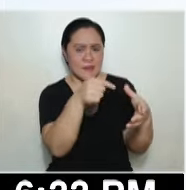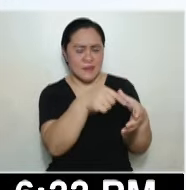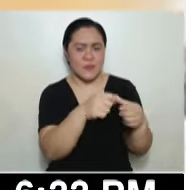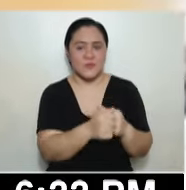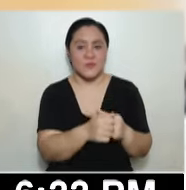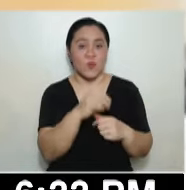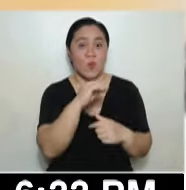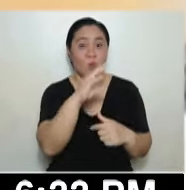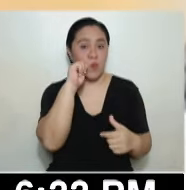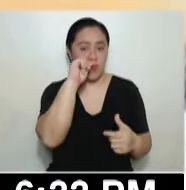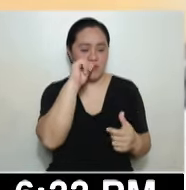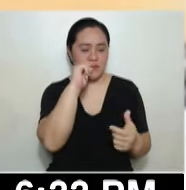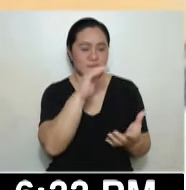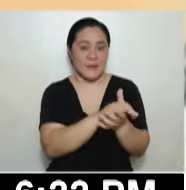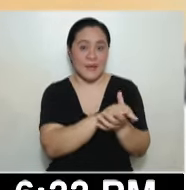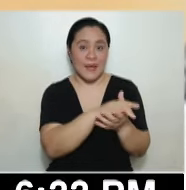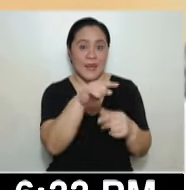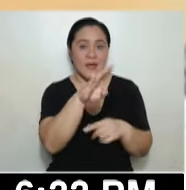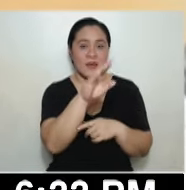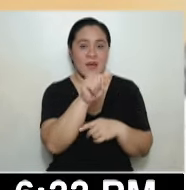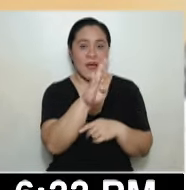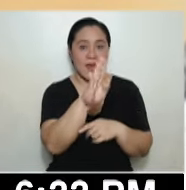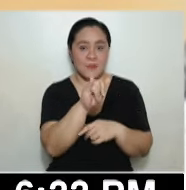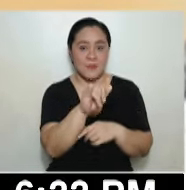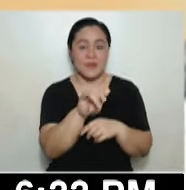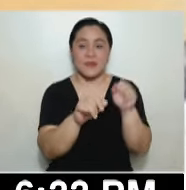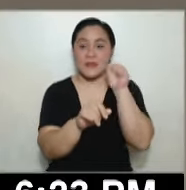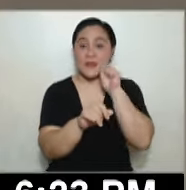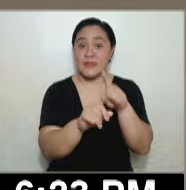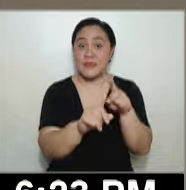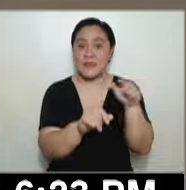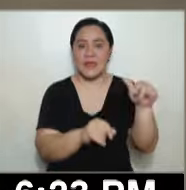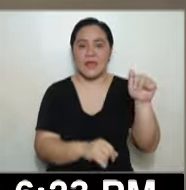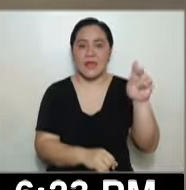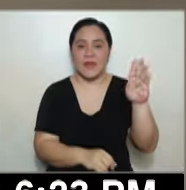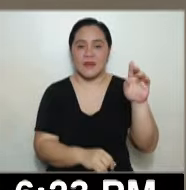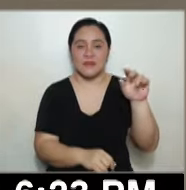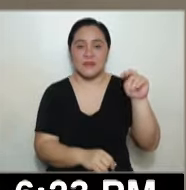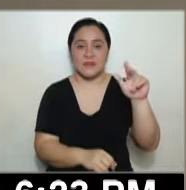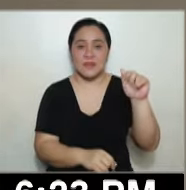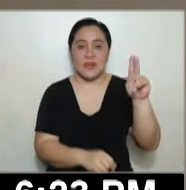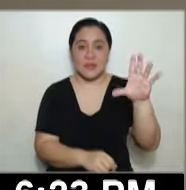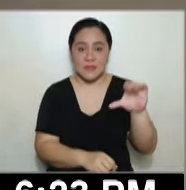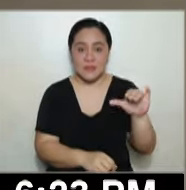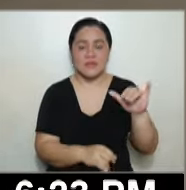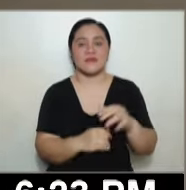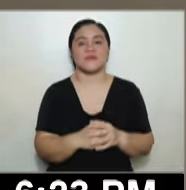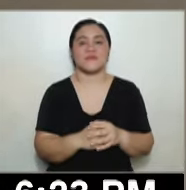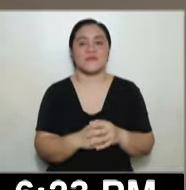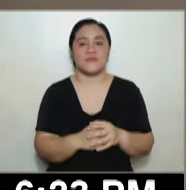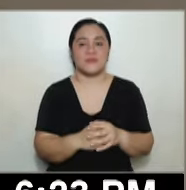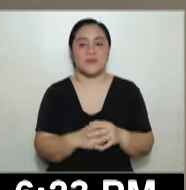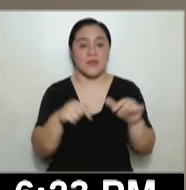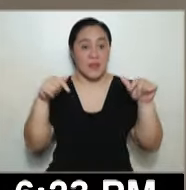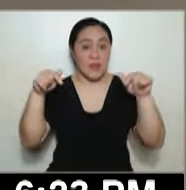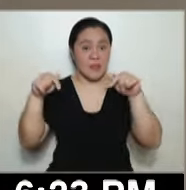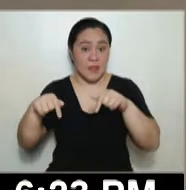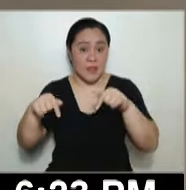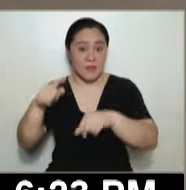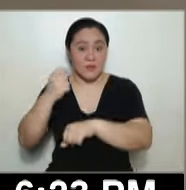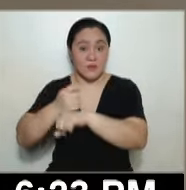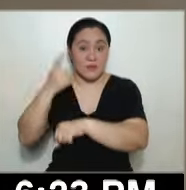Abby Binay at yung kanyang kapatid, si Senator Nancy Binay. At dito naman sa Taguig ay